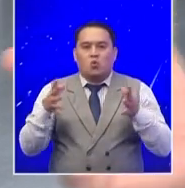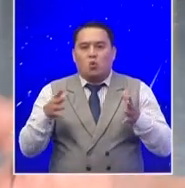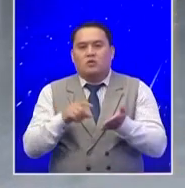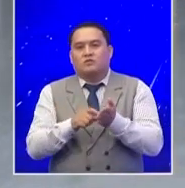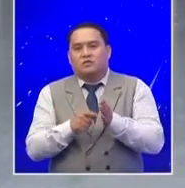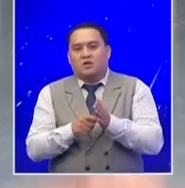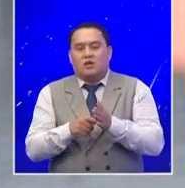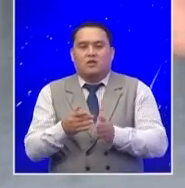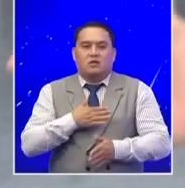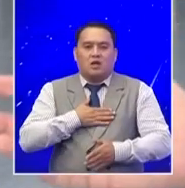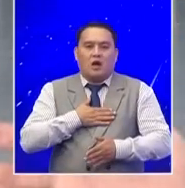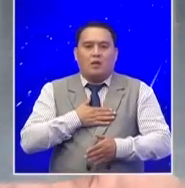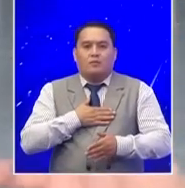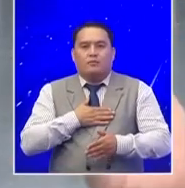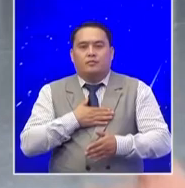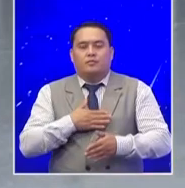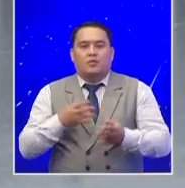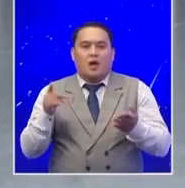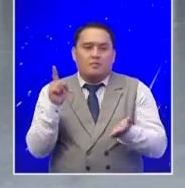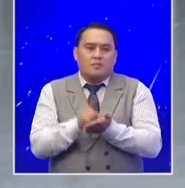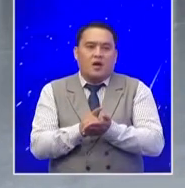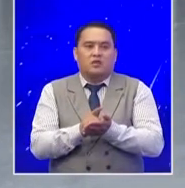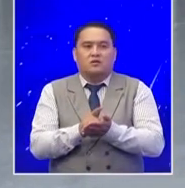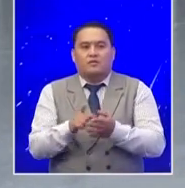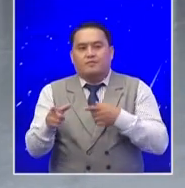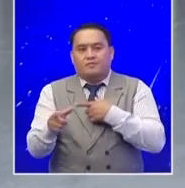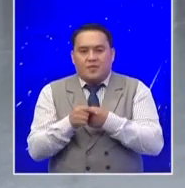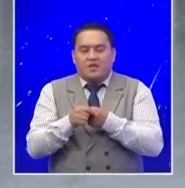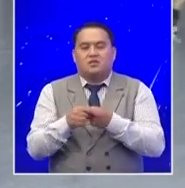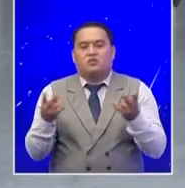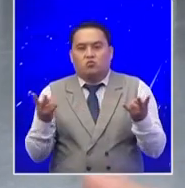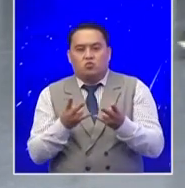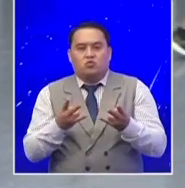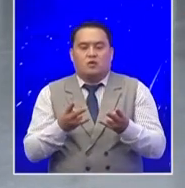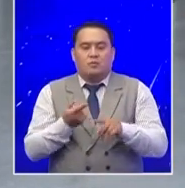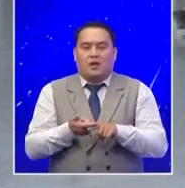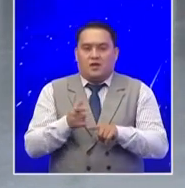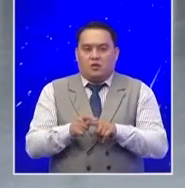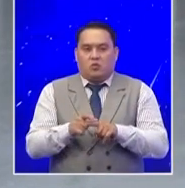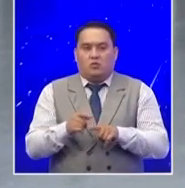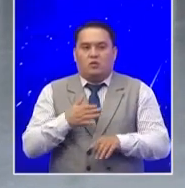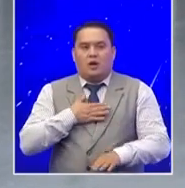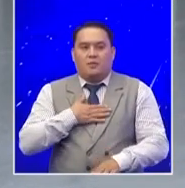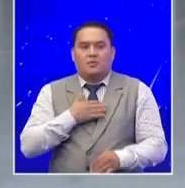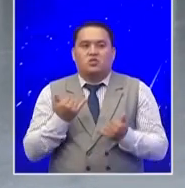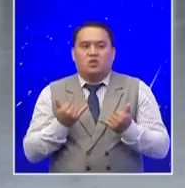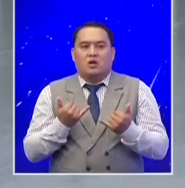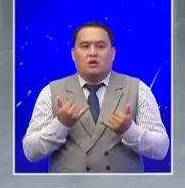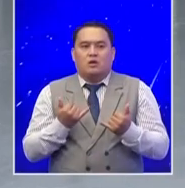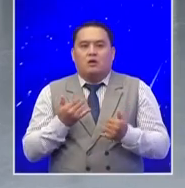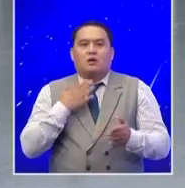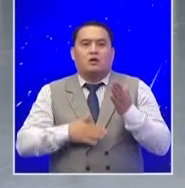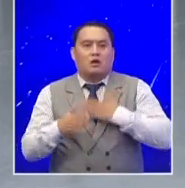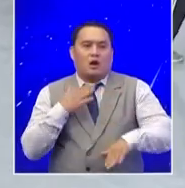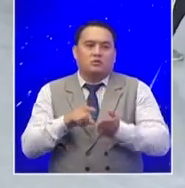быть. Ринг нам нужен, мешки нужны нам, больше в парах мы должны стоять. И поэтому, конечно, мы сейчас рады, что вот